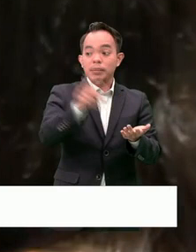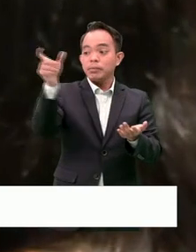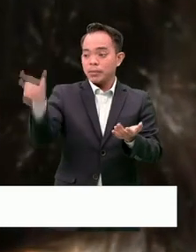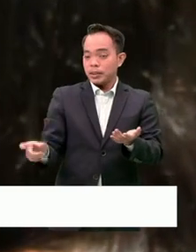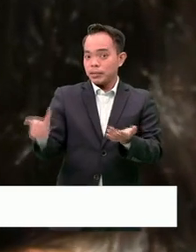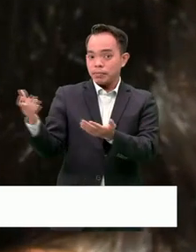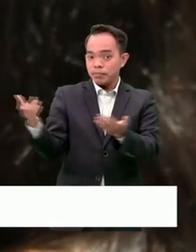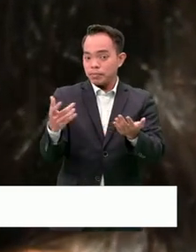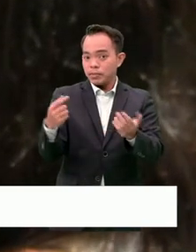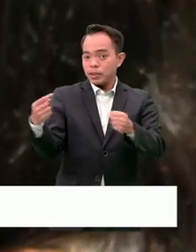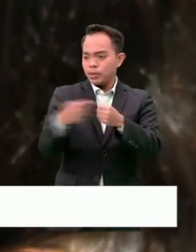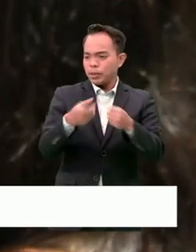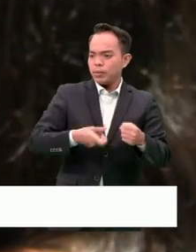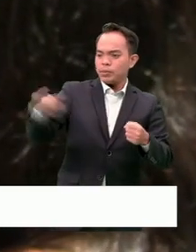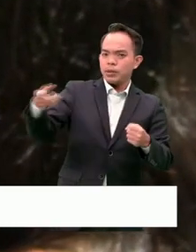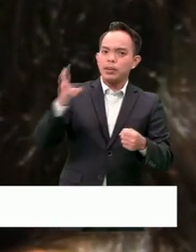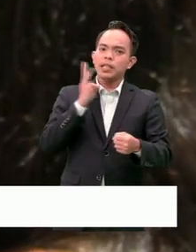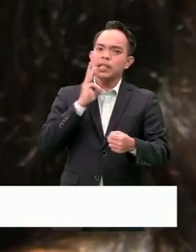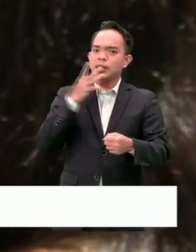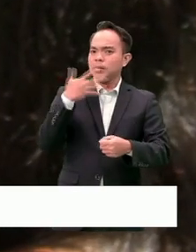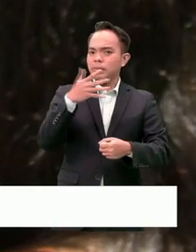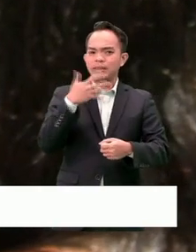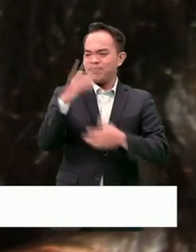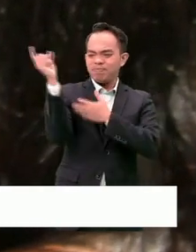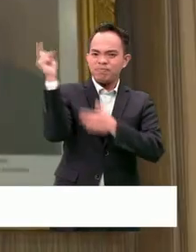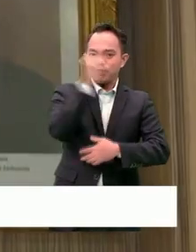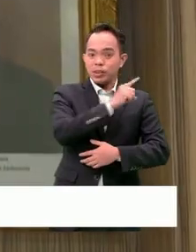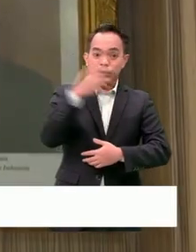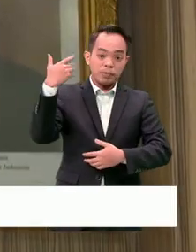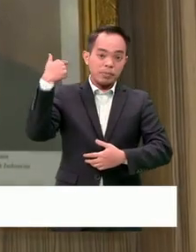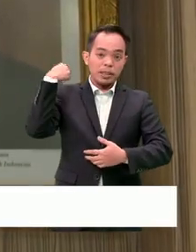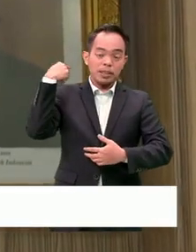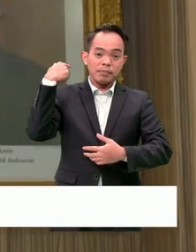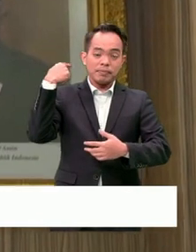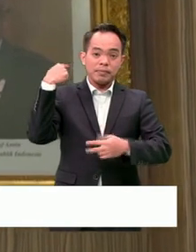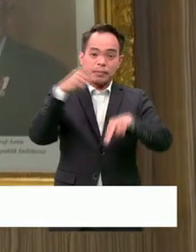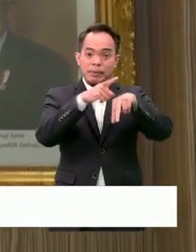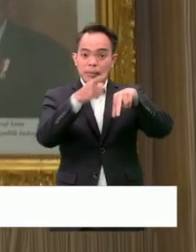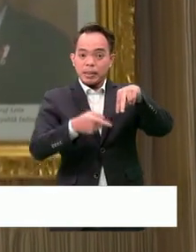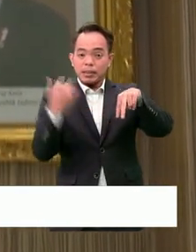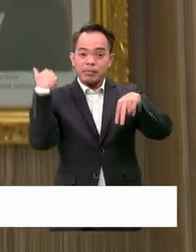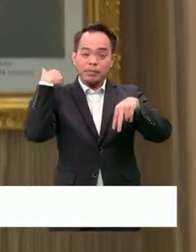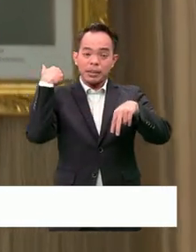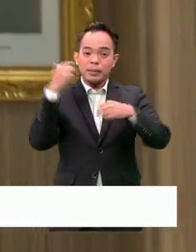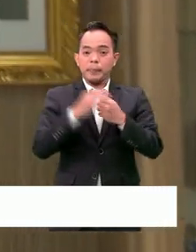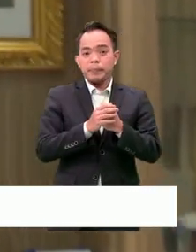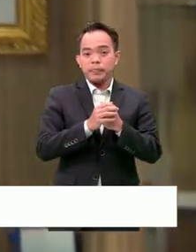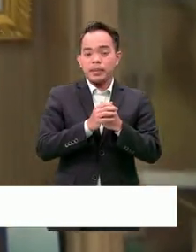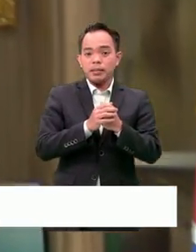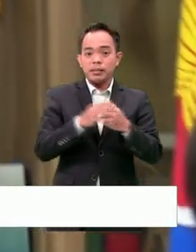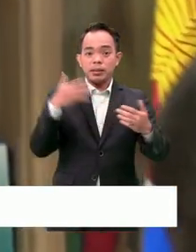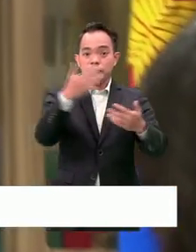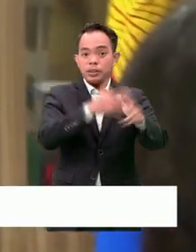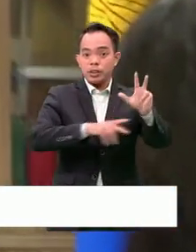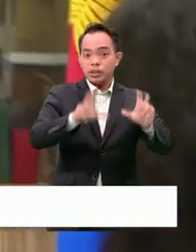mendakwa disimbah air panas sehingga melecur teruk di belakang badannya. Berat badan pula menyusut sehingga